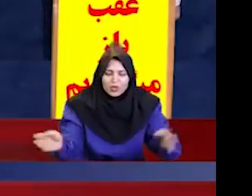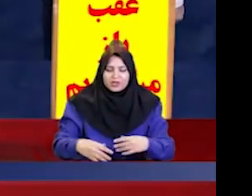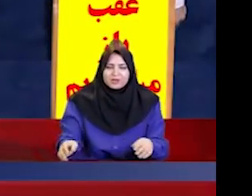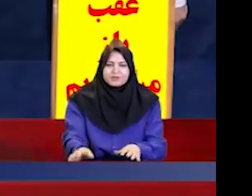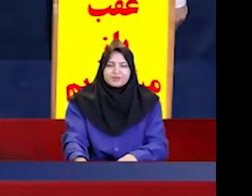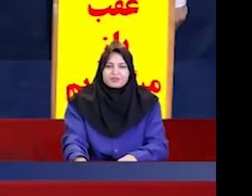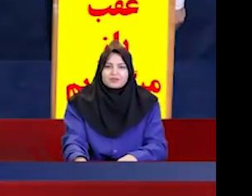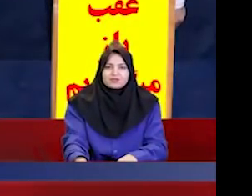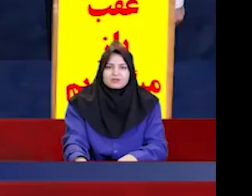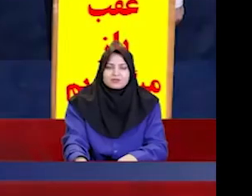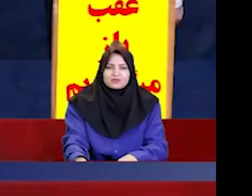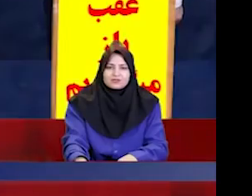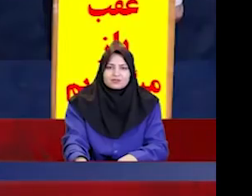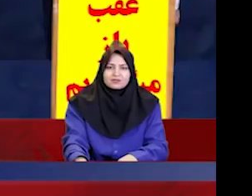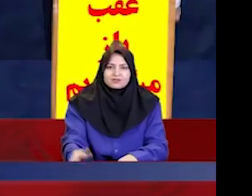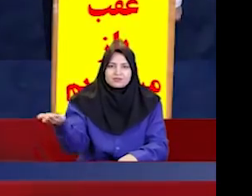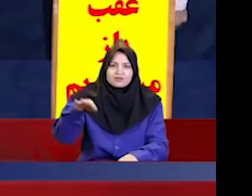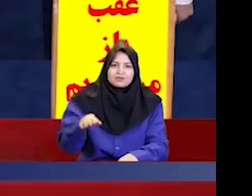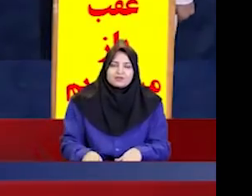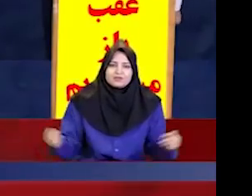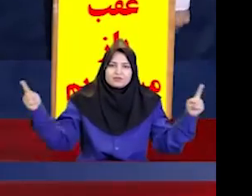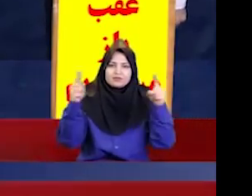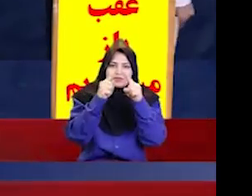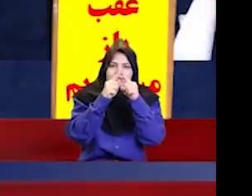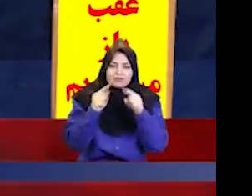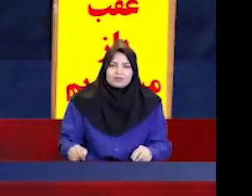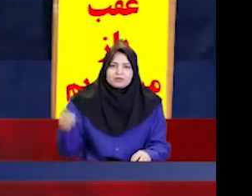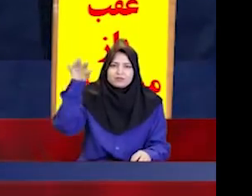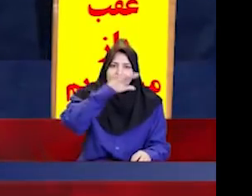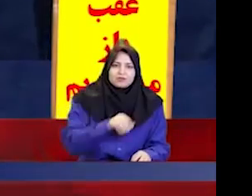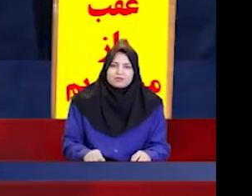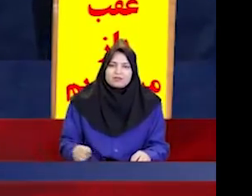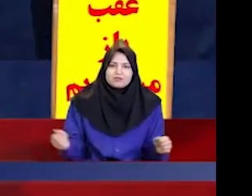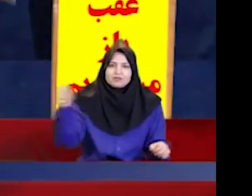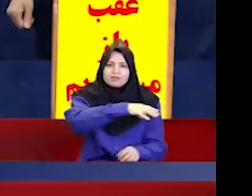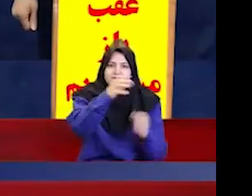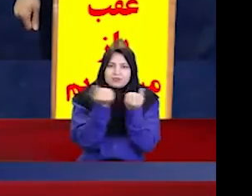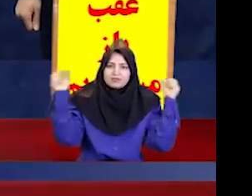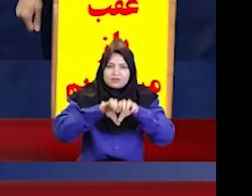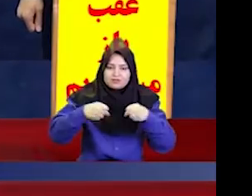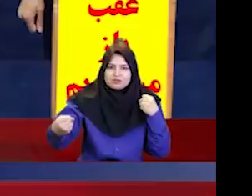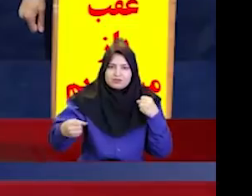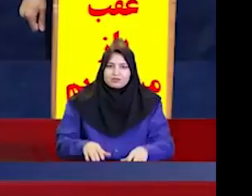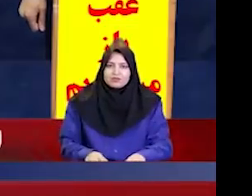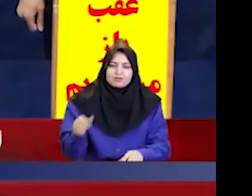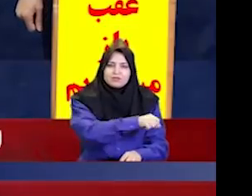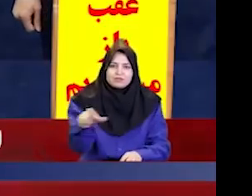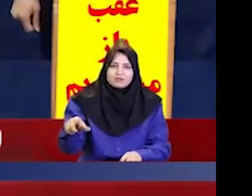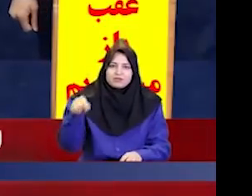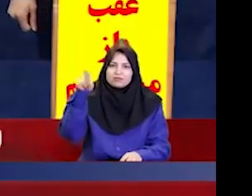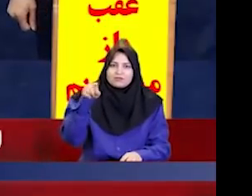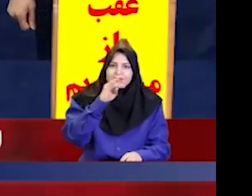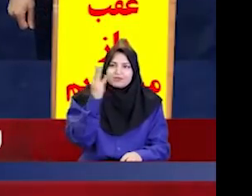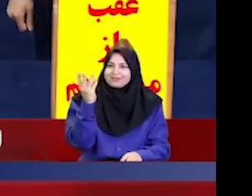گوشی فنگ سیم اینترنت قیچی زارد، این بار سیم های اینترنت